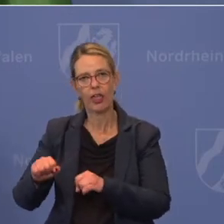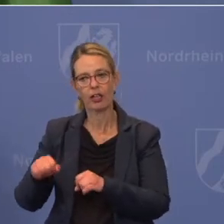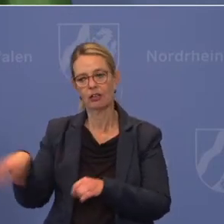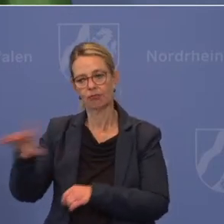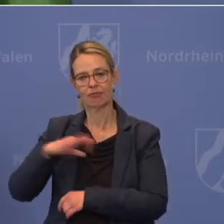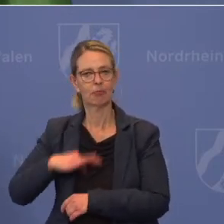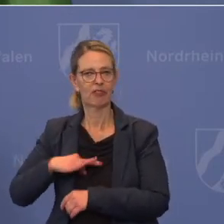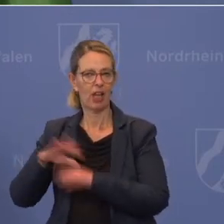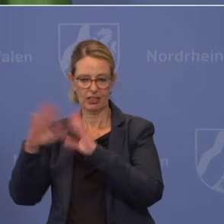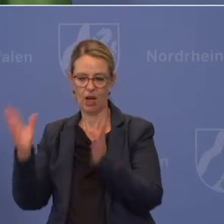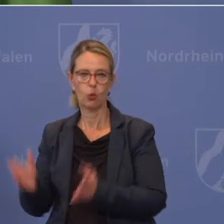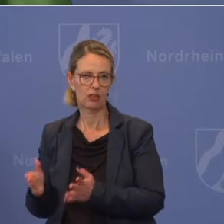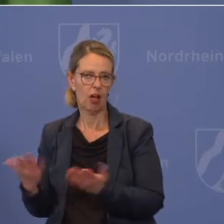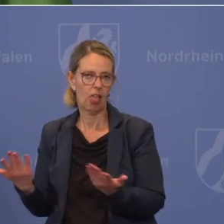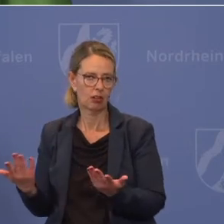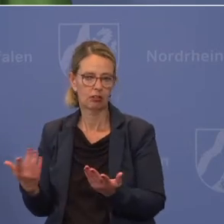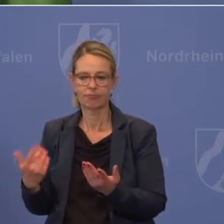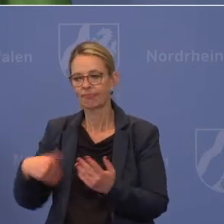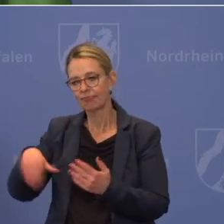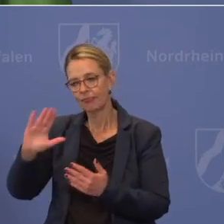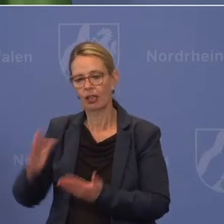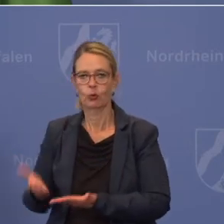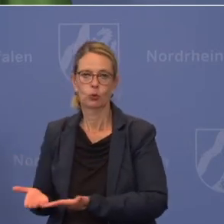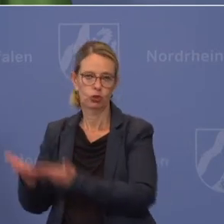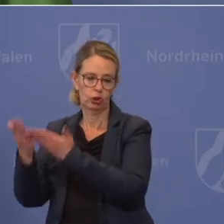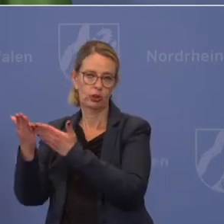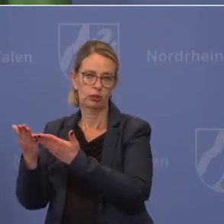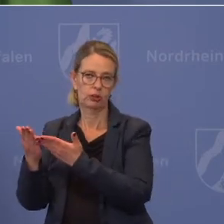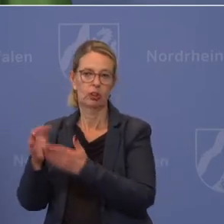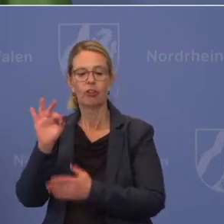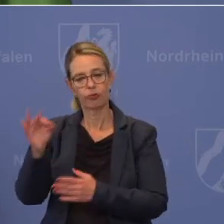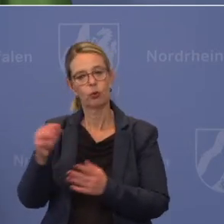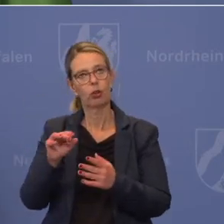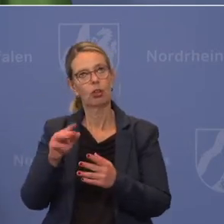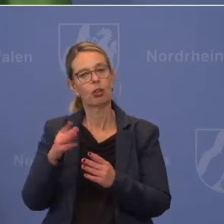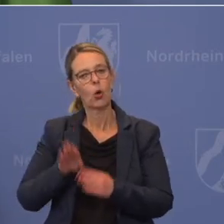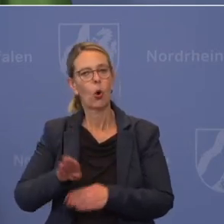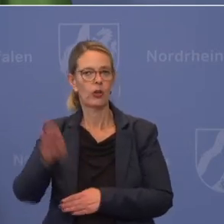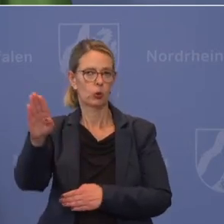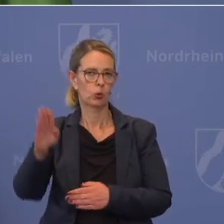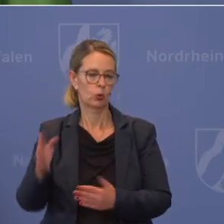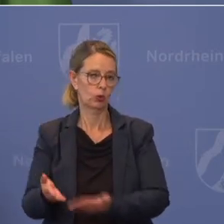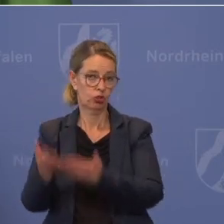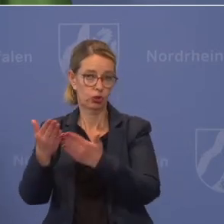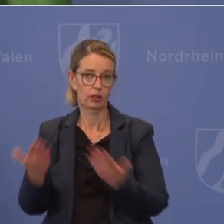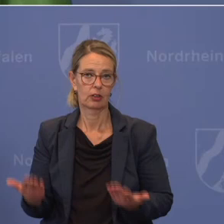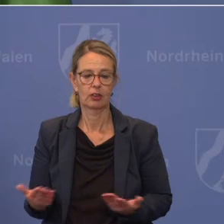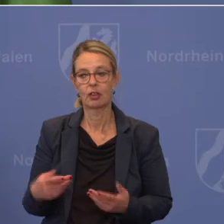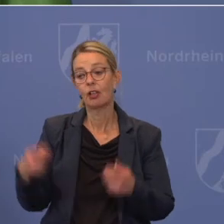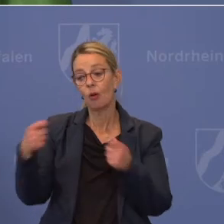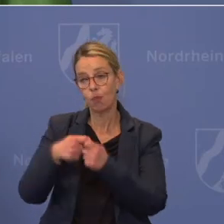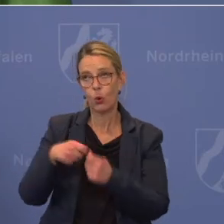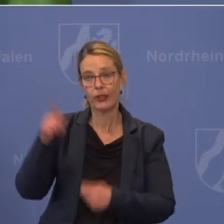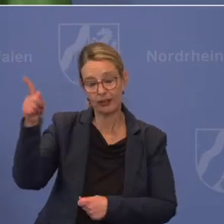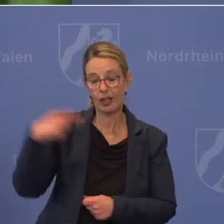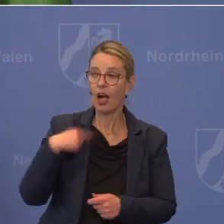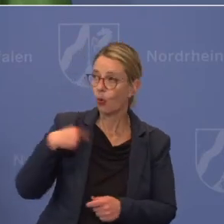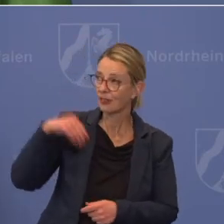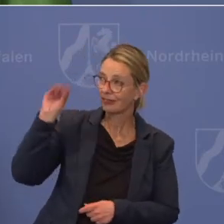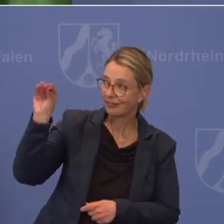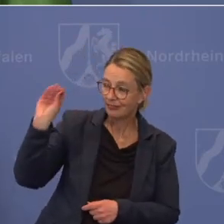hier zu stärken. Und das hilft auch der Konjunktur. Der Bund will, wie von uns angeregt, auch